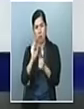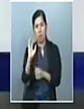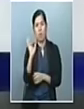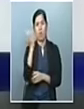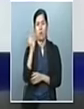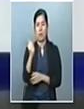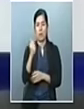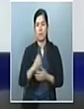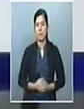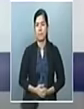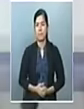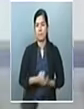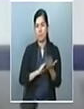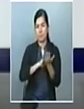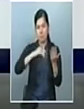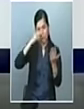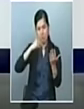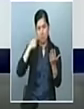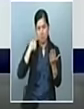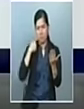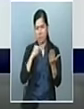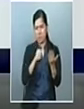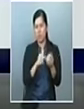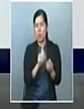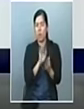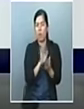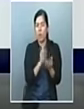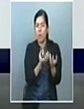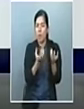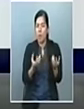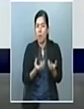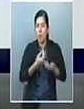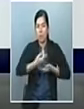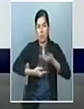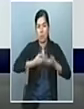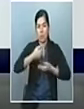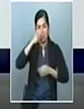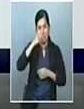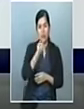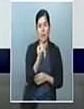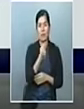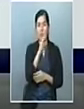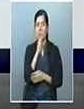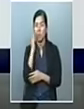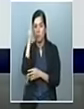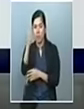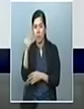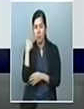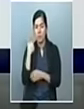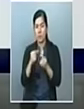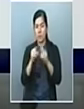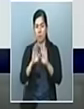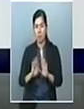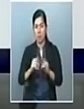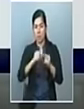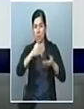ราเนี่ยยังเน้นตลาดอยู่ในประเทศไทยเพราะฉะนั้นเนี่ยถ้าเราอยากจะเติบโตไปในอนาคตเราคงต้องเริ่มทำมาร์เก็ตติ้งทำยังไงให้เรา